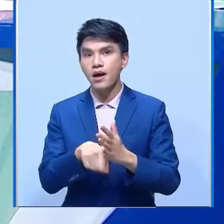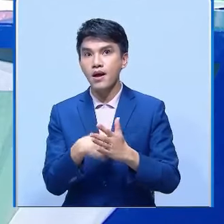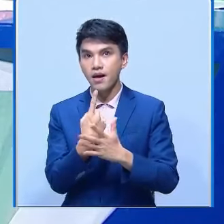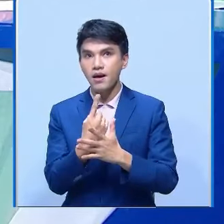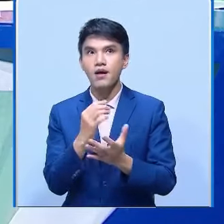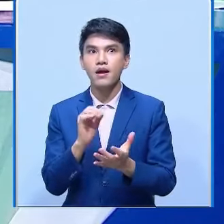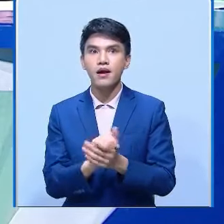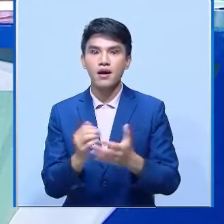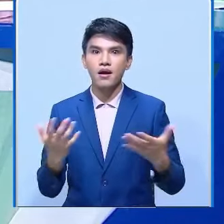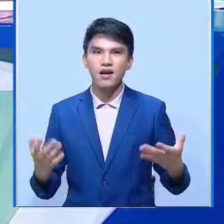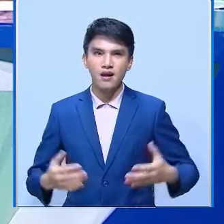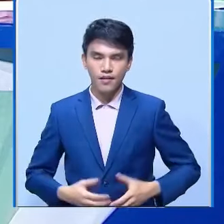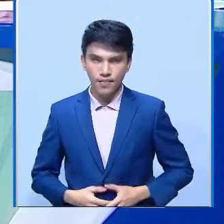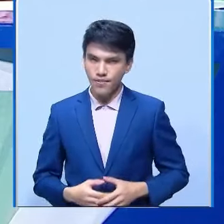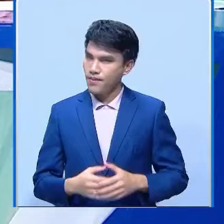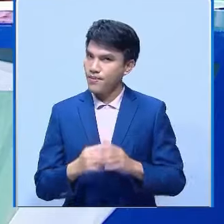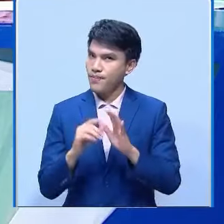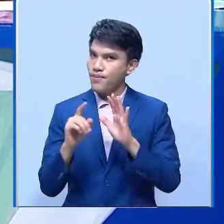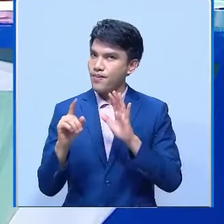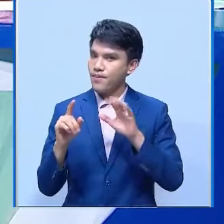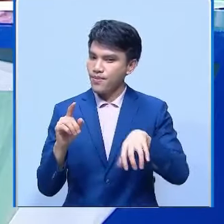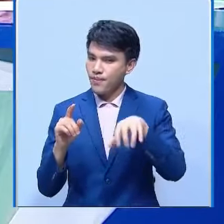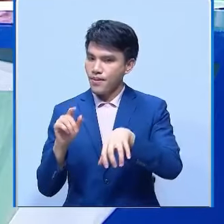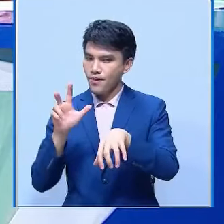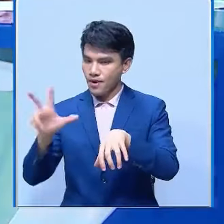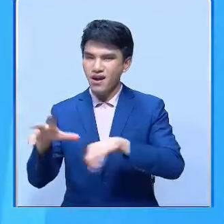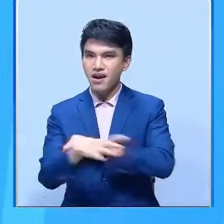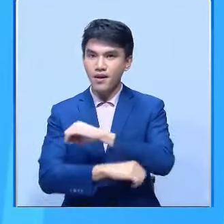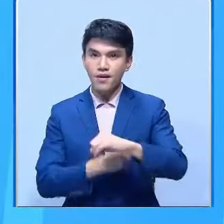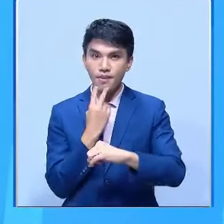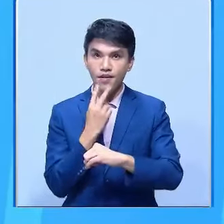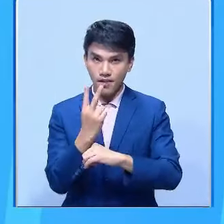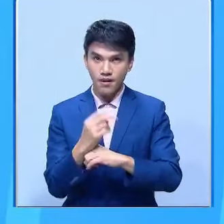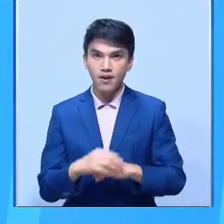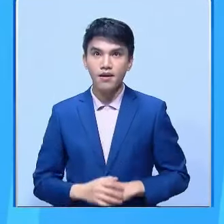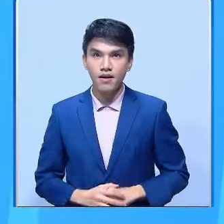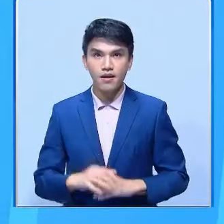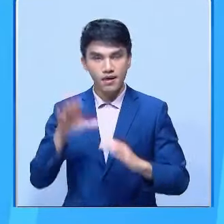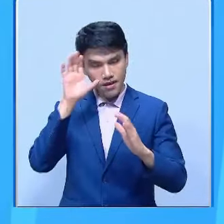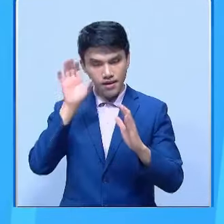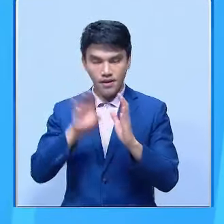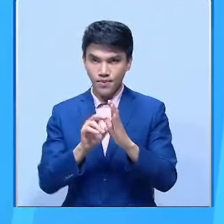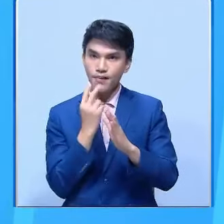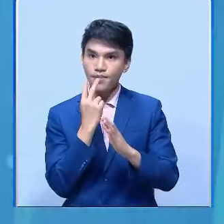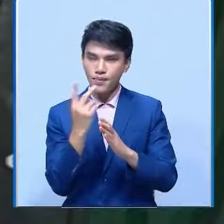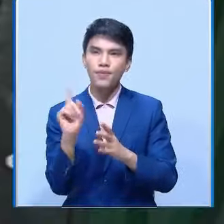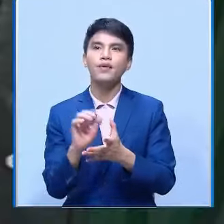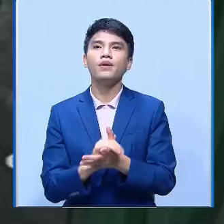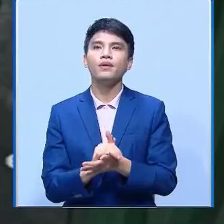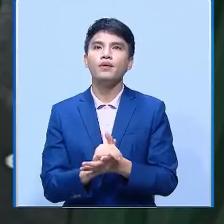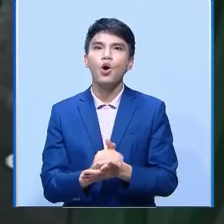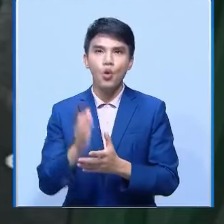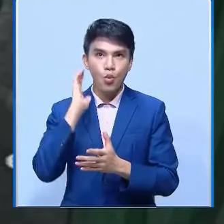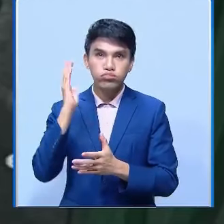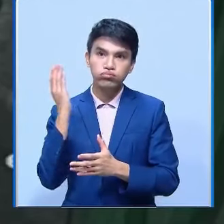ๆเนี่ยคนร้ายก่อเหตุถึง3จุดด้วยกัน เ ดี๋ยวไปไล่ดูภาพจากกล้องวงจรปิดอันนี้เป็นนาทีที่คนร้ายเป็นผู้ช